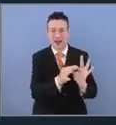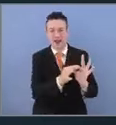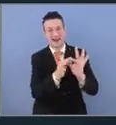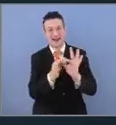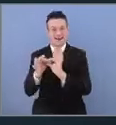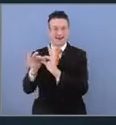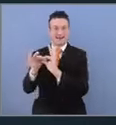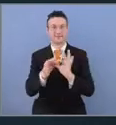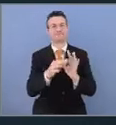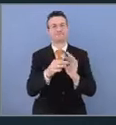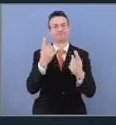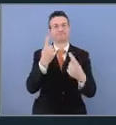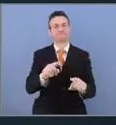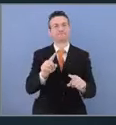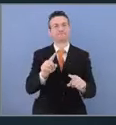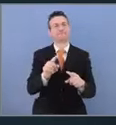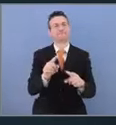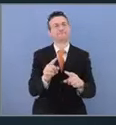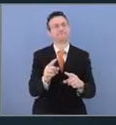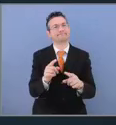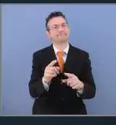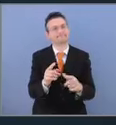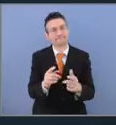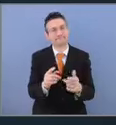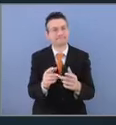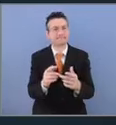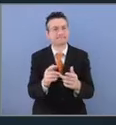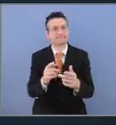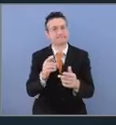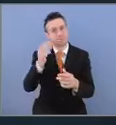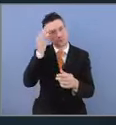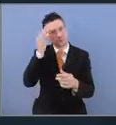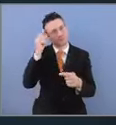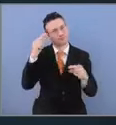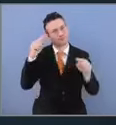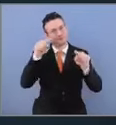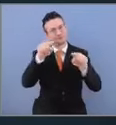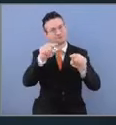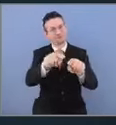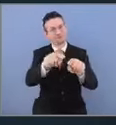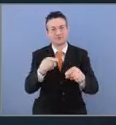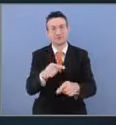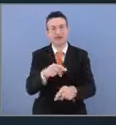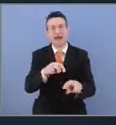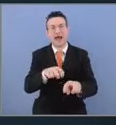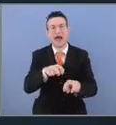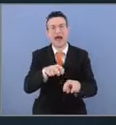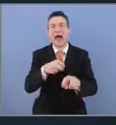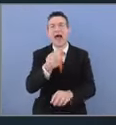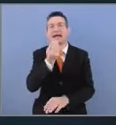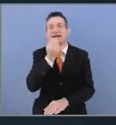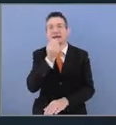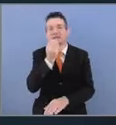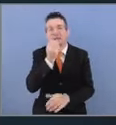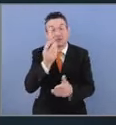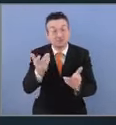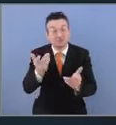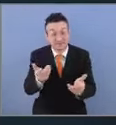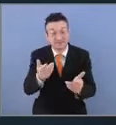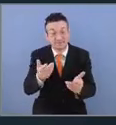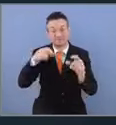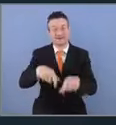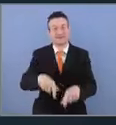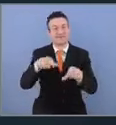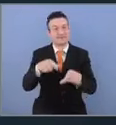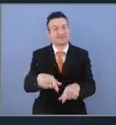poi reciprocità di intenti anche in un tema, quello dell'agri-food, che è proprio ineludibile che sia davvero declinato